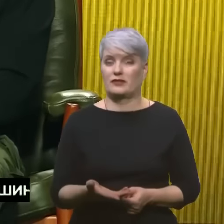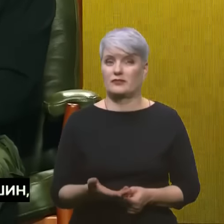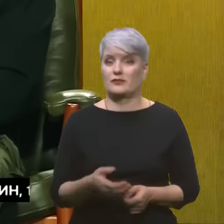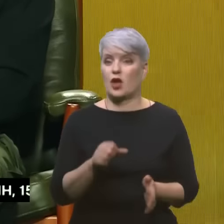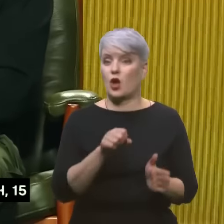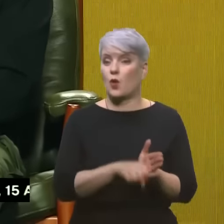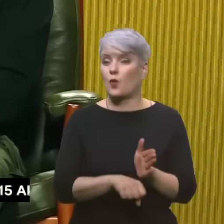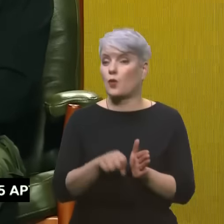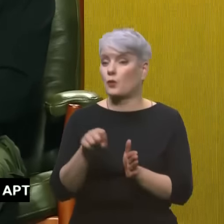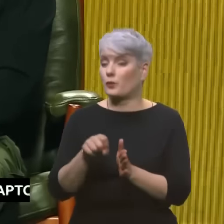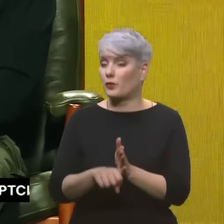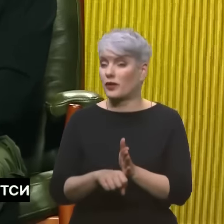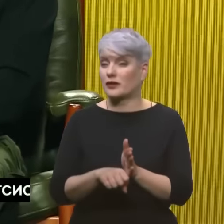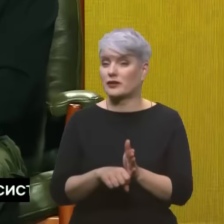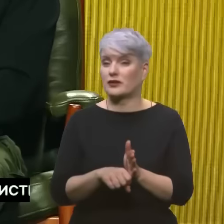вбиті повністю